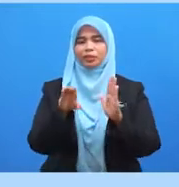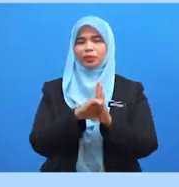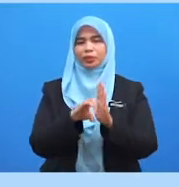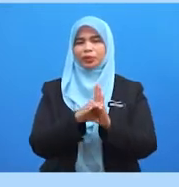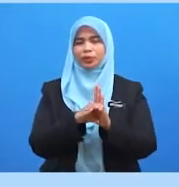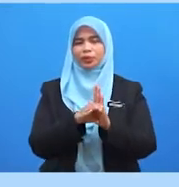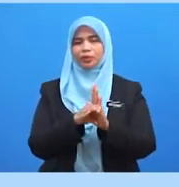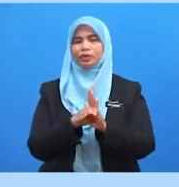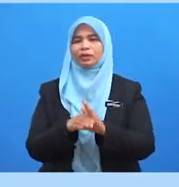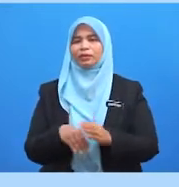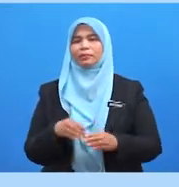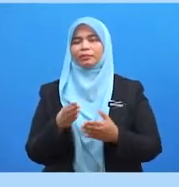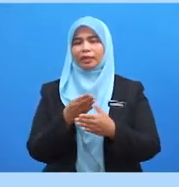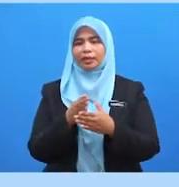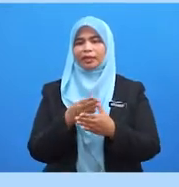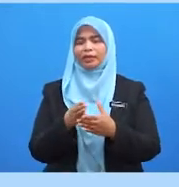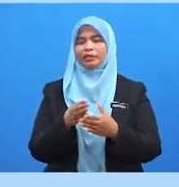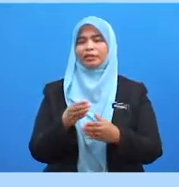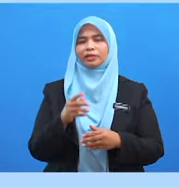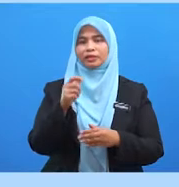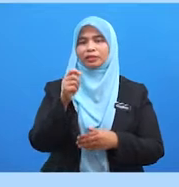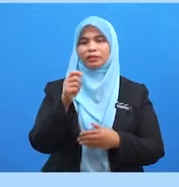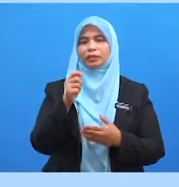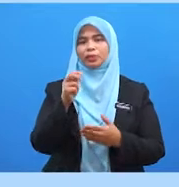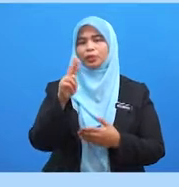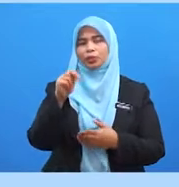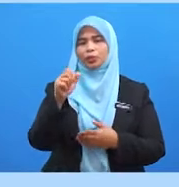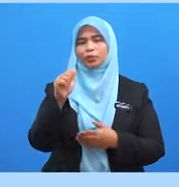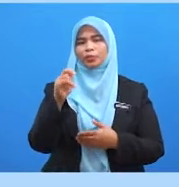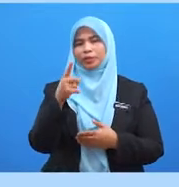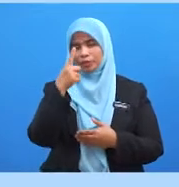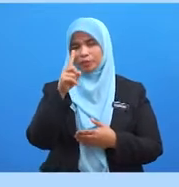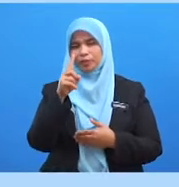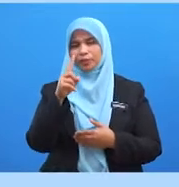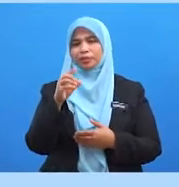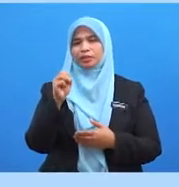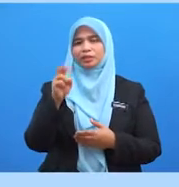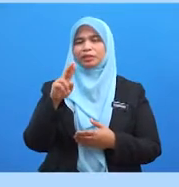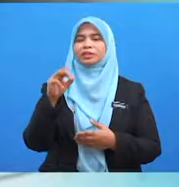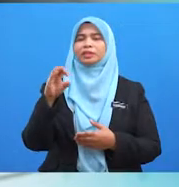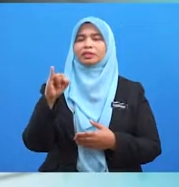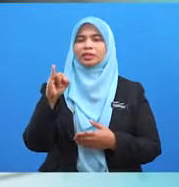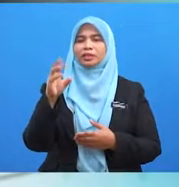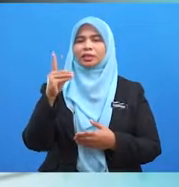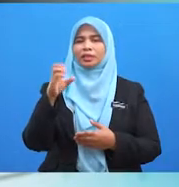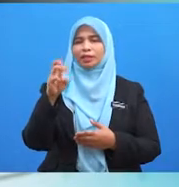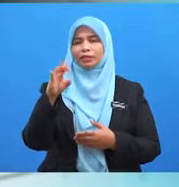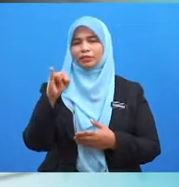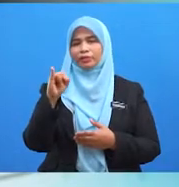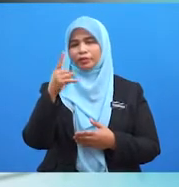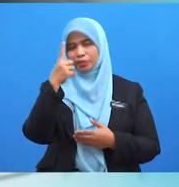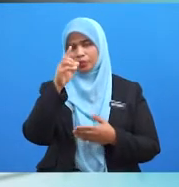Contoh penyata aliran tunai bagi syarikat Baju Sri Dewi bagi 3 bulan. Ingatnya